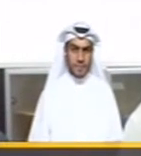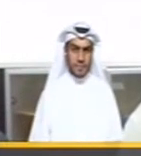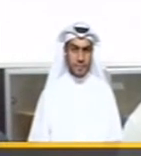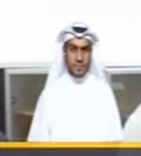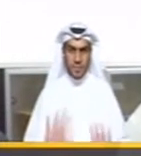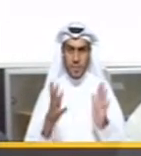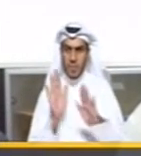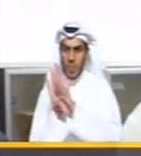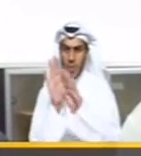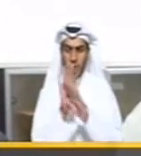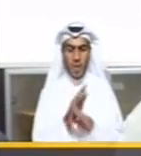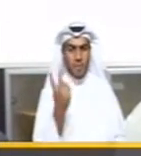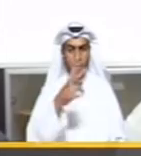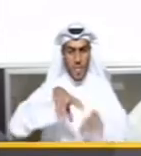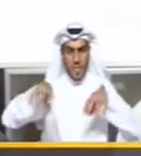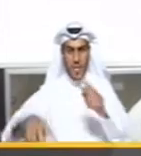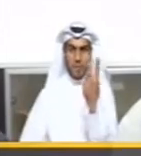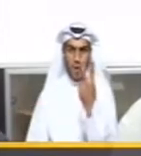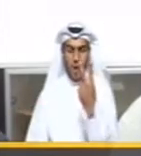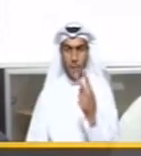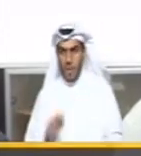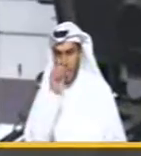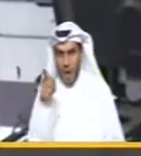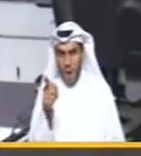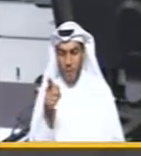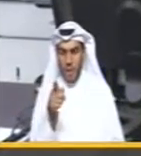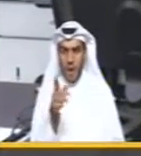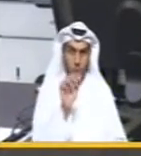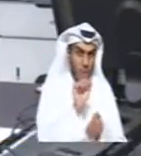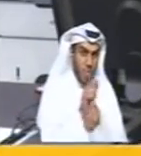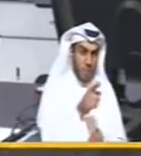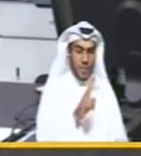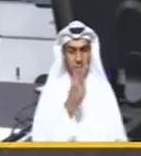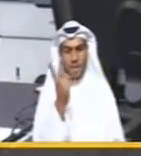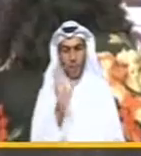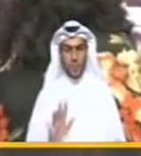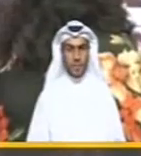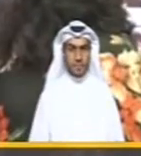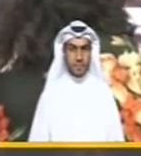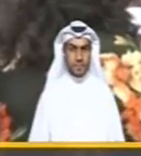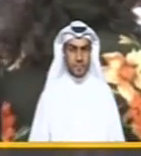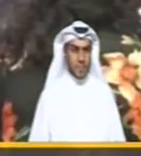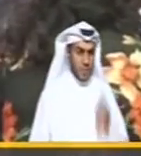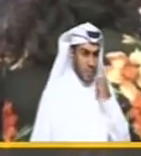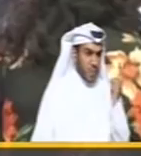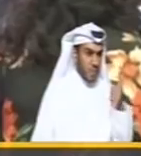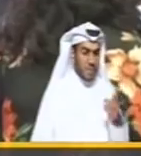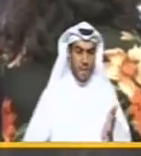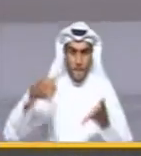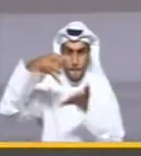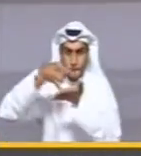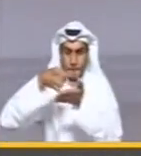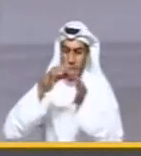ويشمل يخدم حق قسمين، في قيد الدعاوي وفي ضبط الدعاوي. مركز متكامل وشامل لكافة الإجراءات